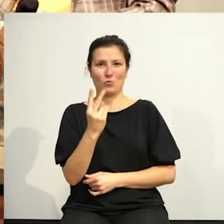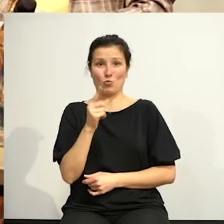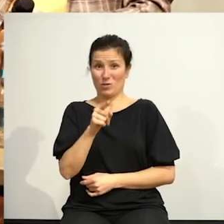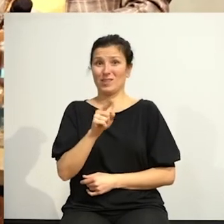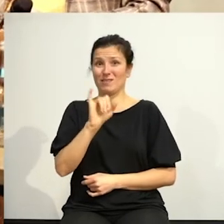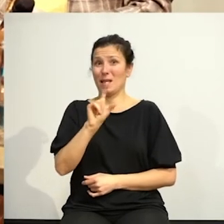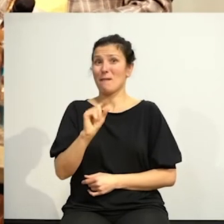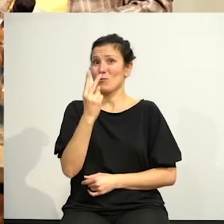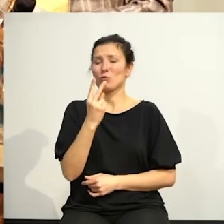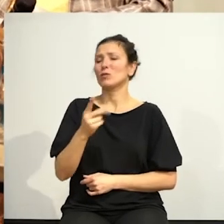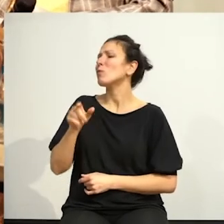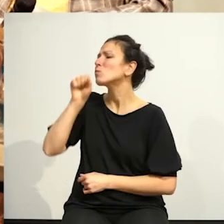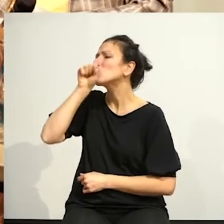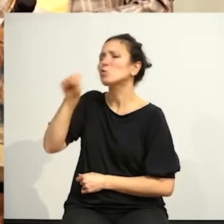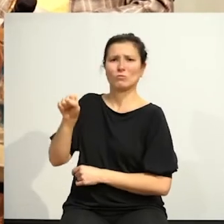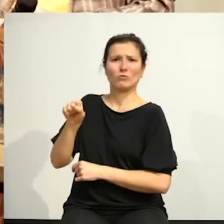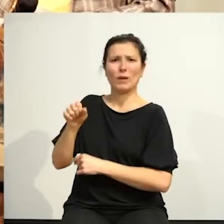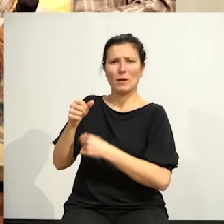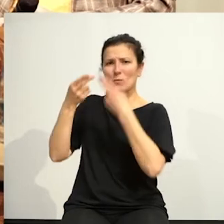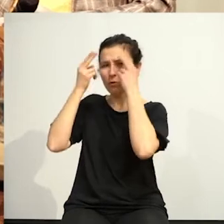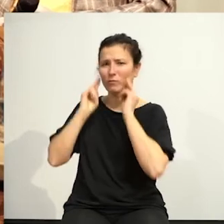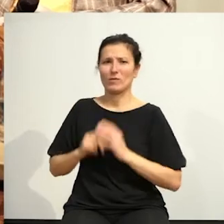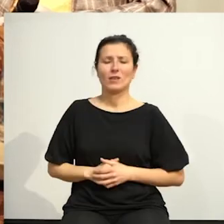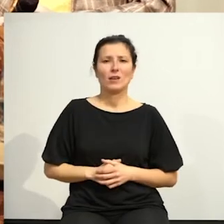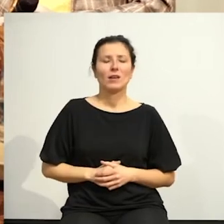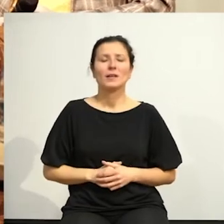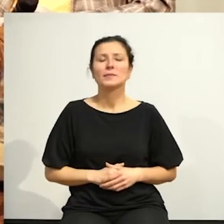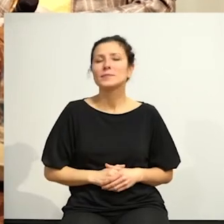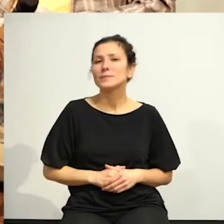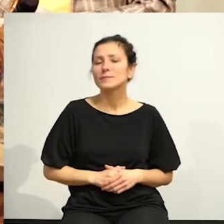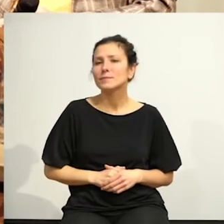I ja nie wiem, czy dlatego musi być wielki, tak, ale